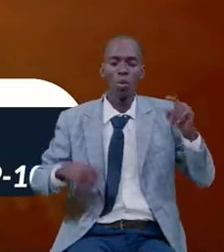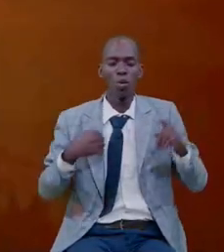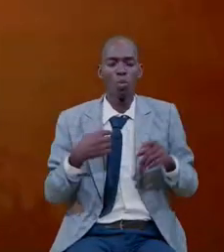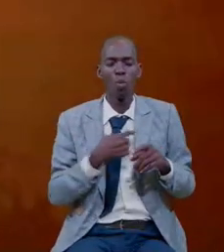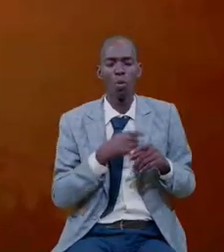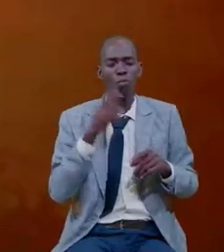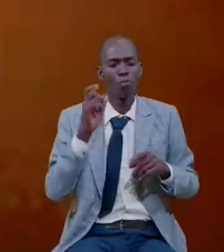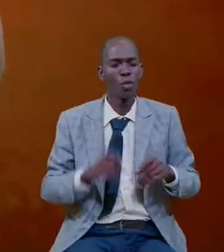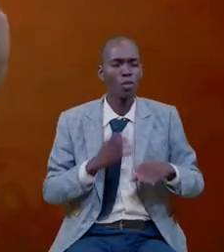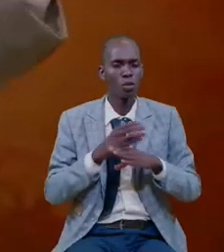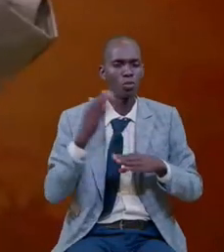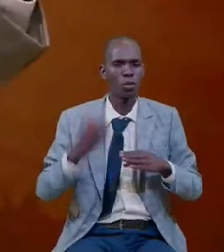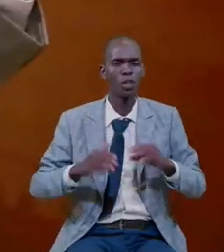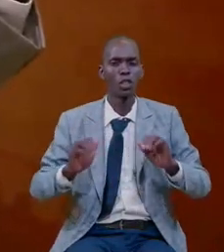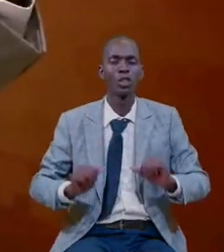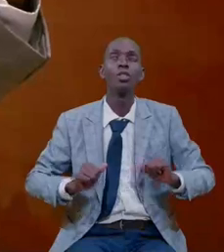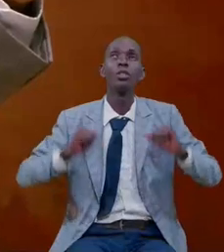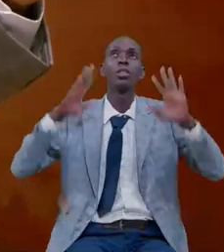Seigneur.